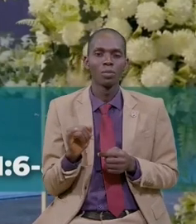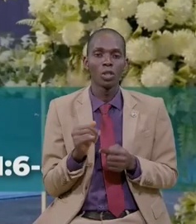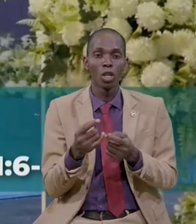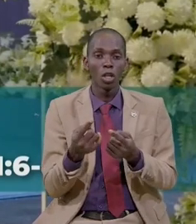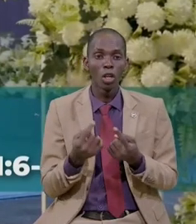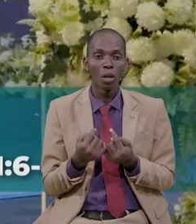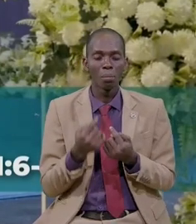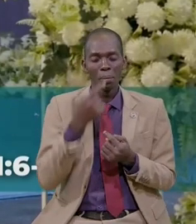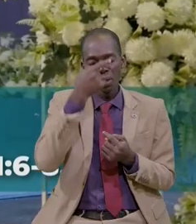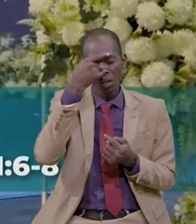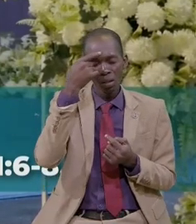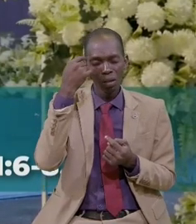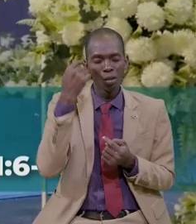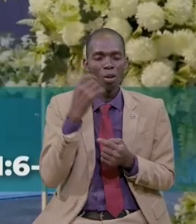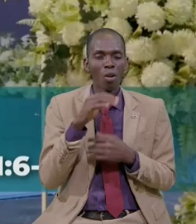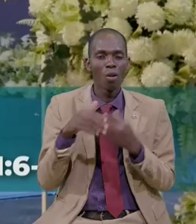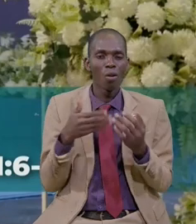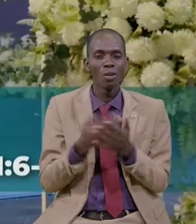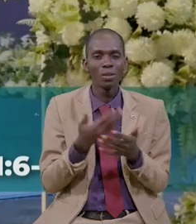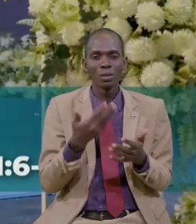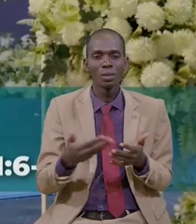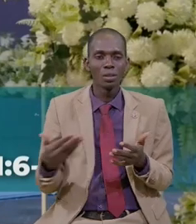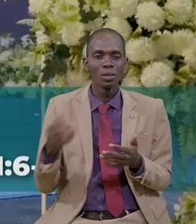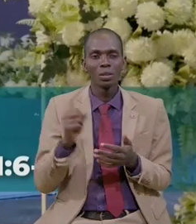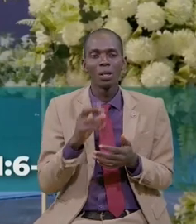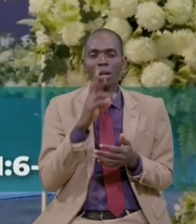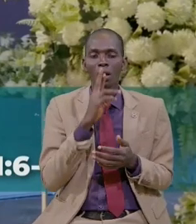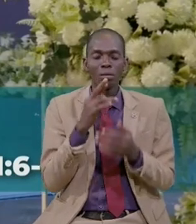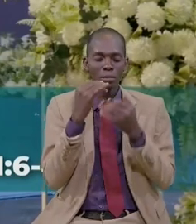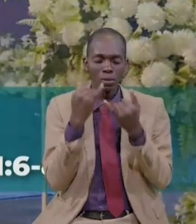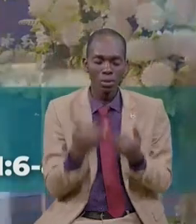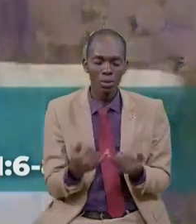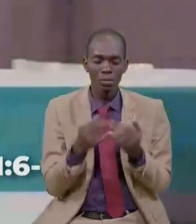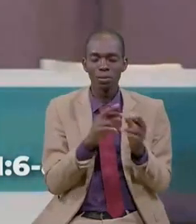car tout est déjà prêt.